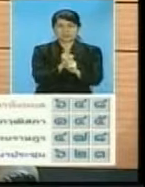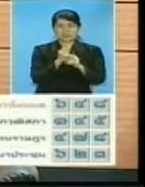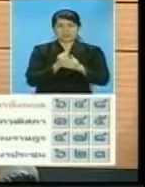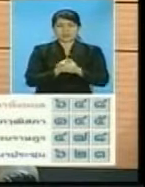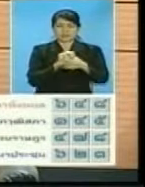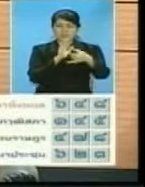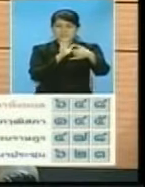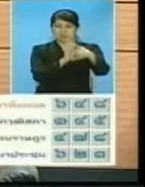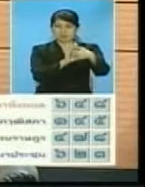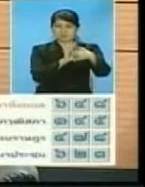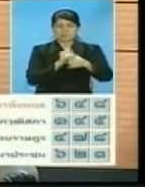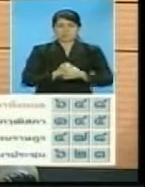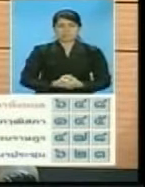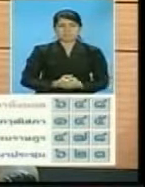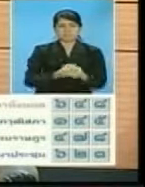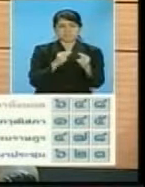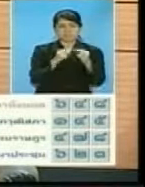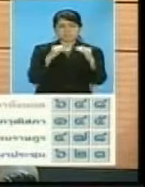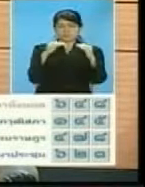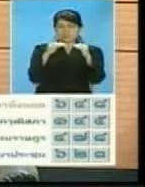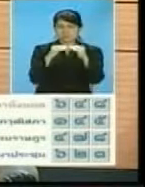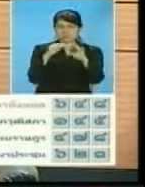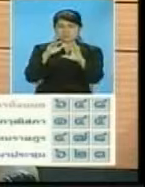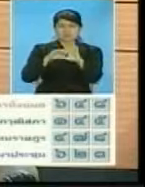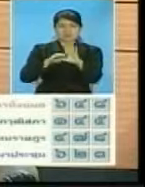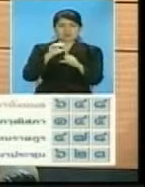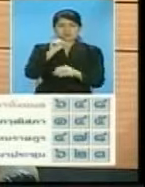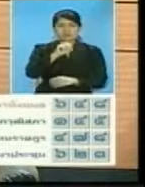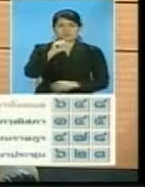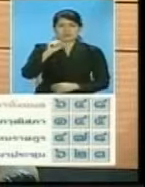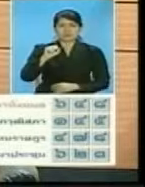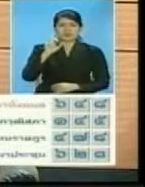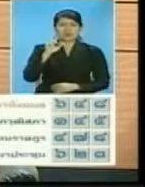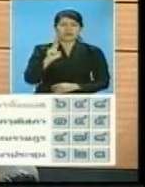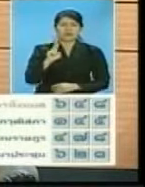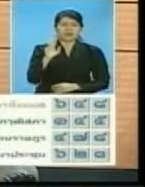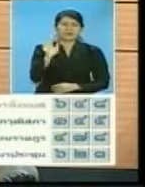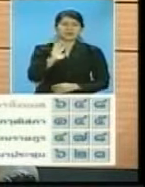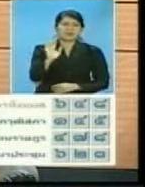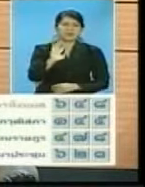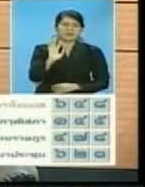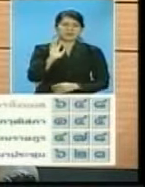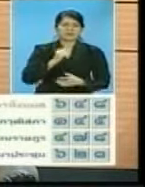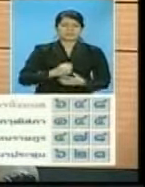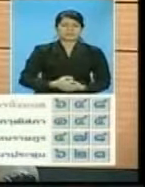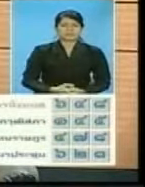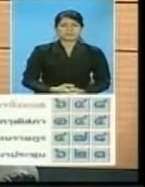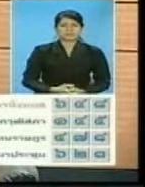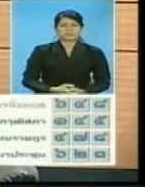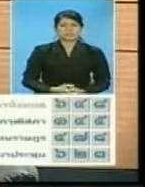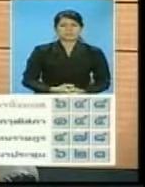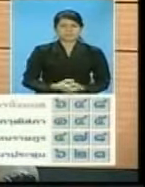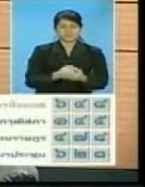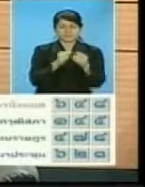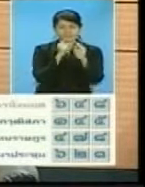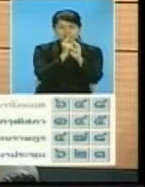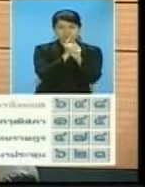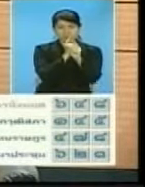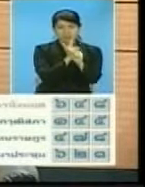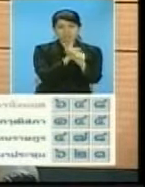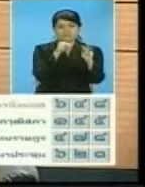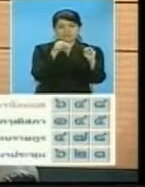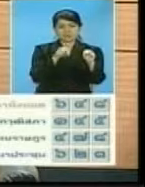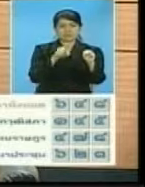ห้ามมิให้ใช้สิทธิ์สมัครรับเลือกตั้งสมาชิกสภาผู้แทนราษฎรตามมาตร